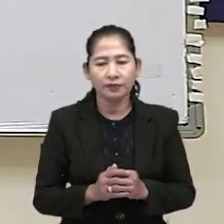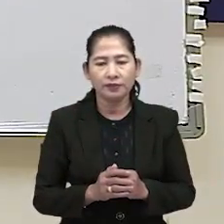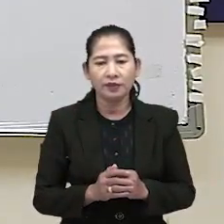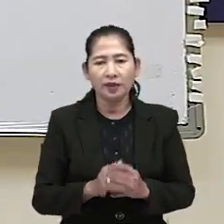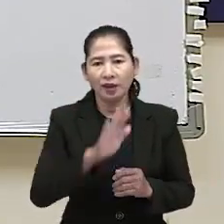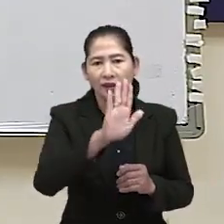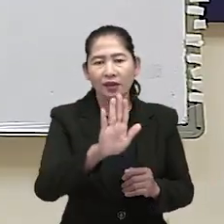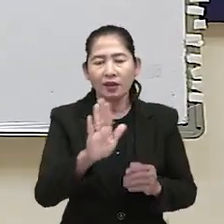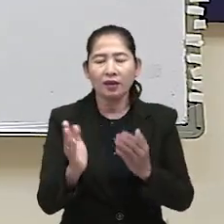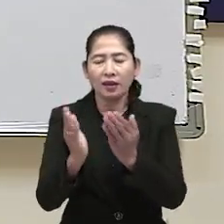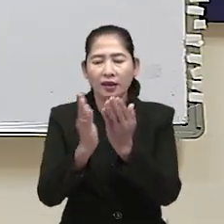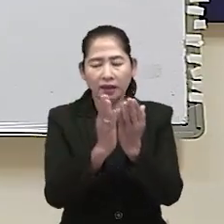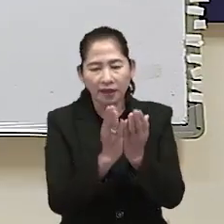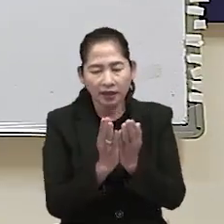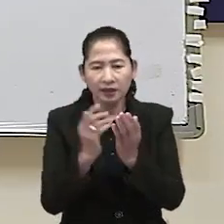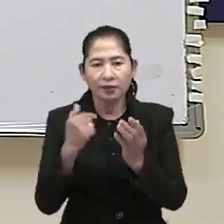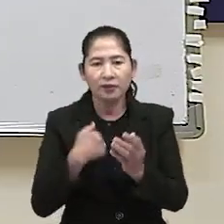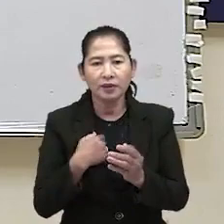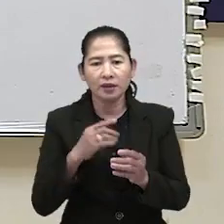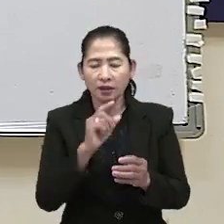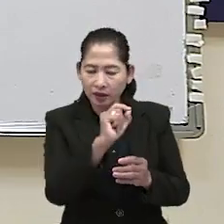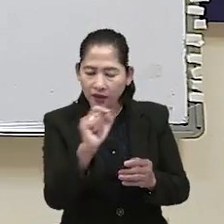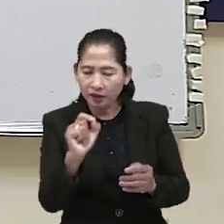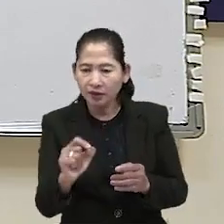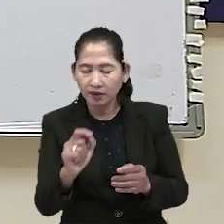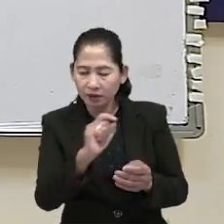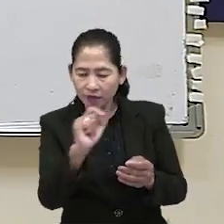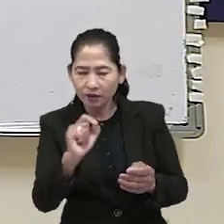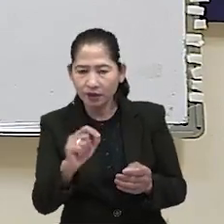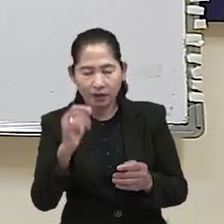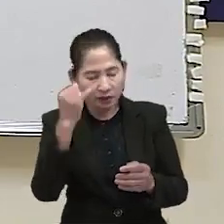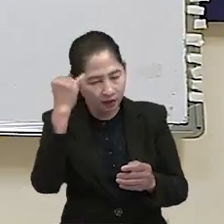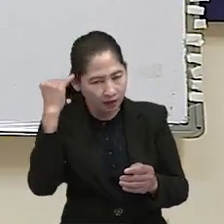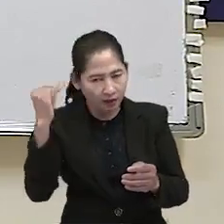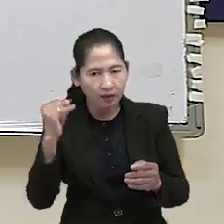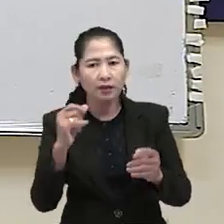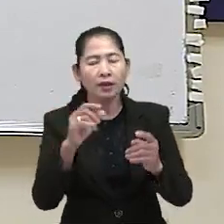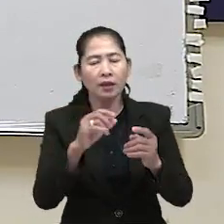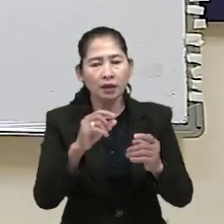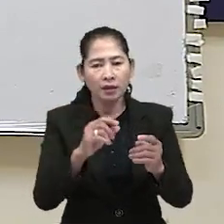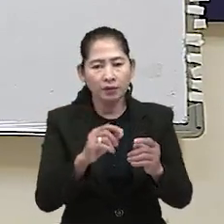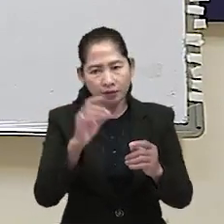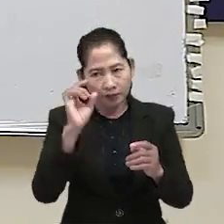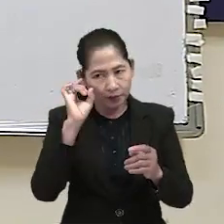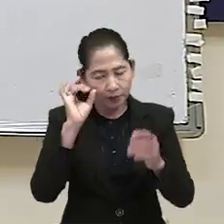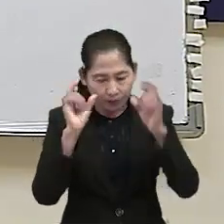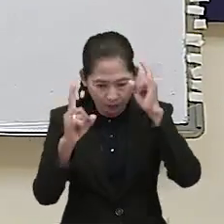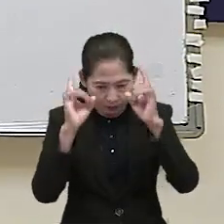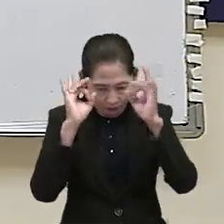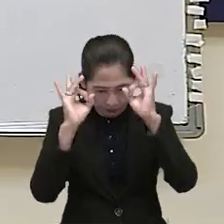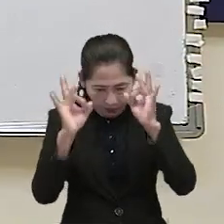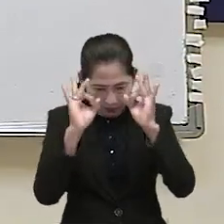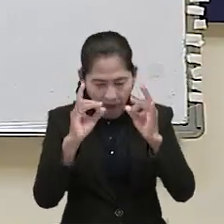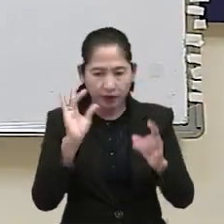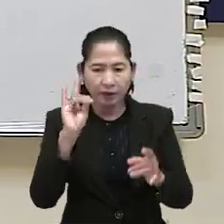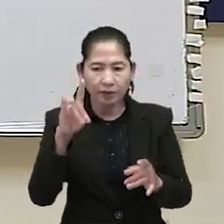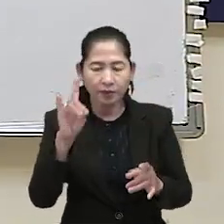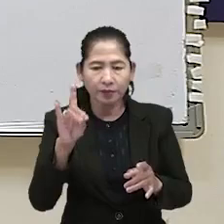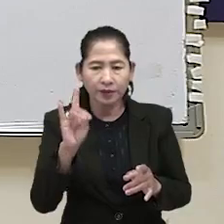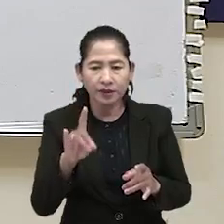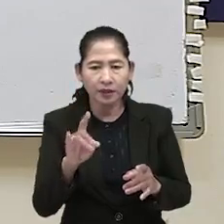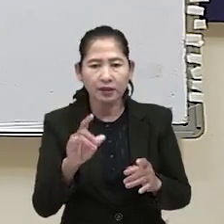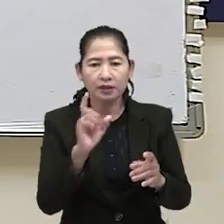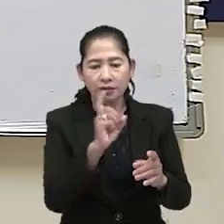សំកូនអានជាមួយអ្នកគ្រូកូនសំណេរសរសេរតែងសក្តីពណ៌នាពីសត្វចំណុចកណាកូនណាចំណុ